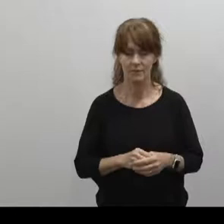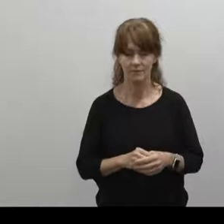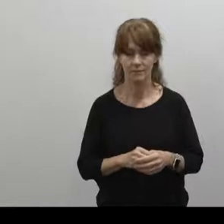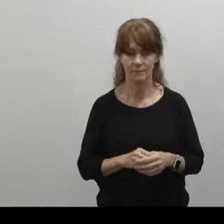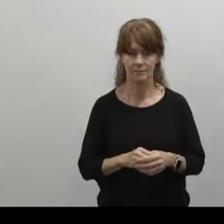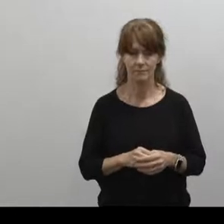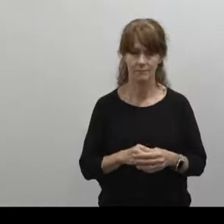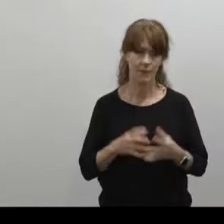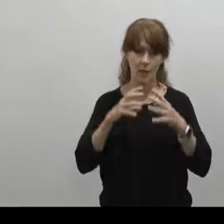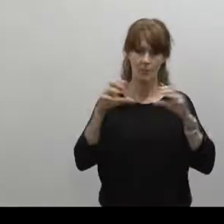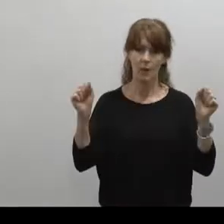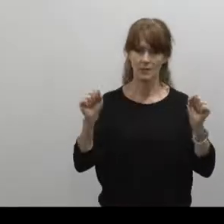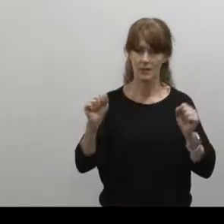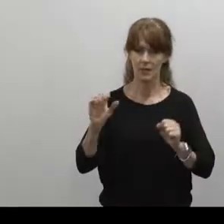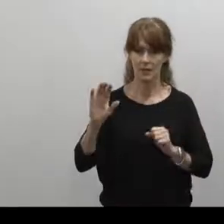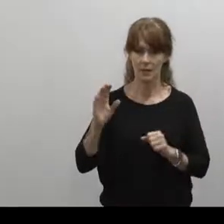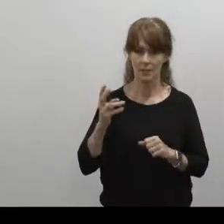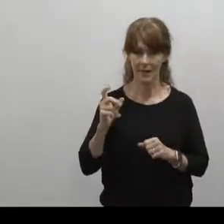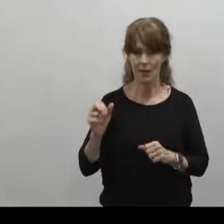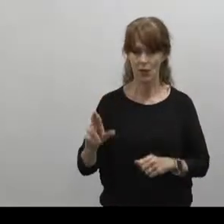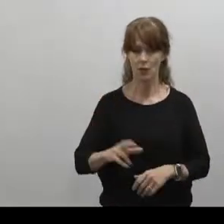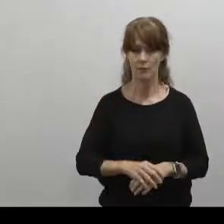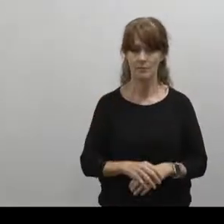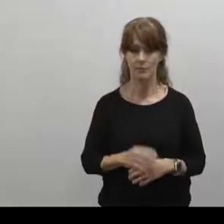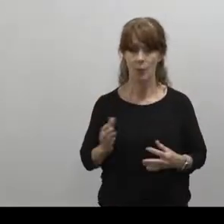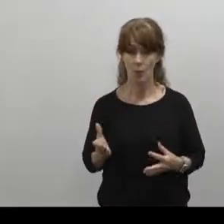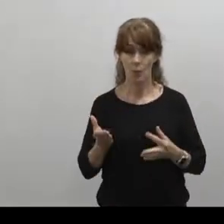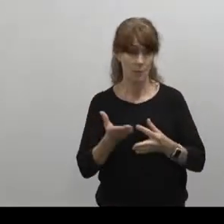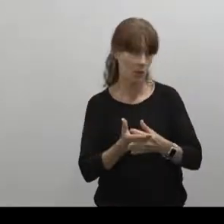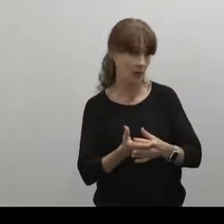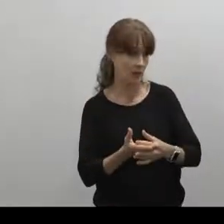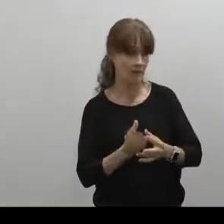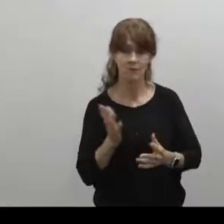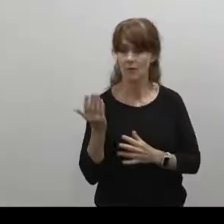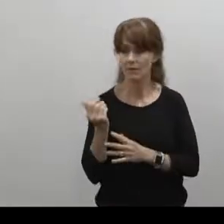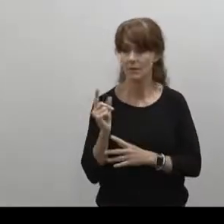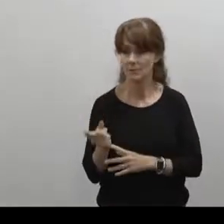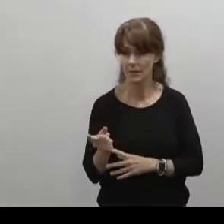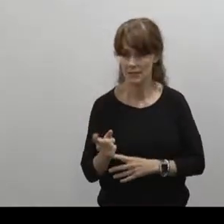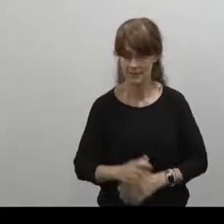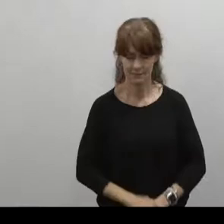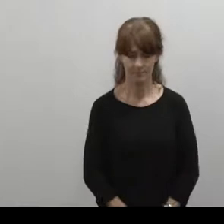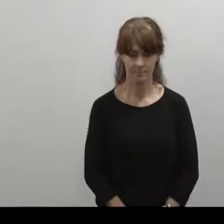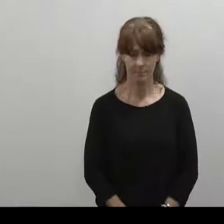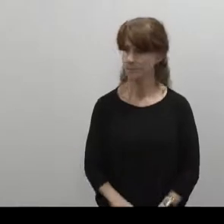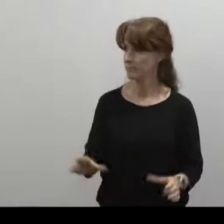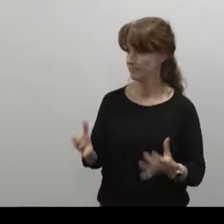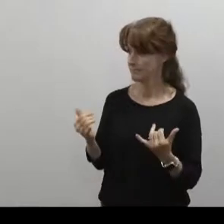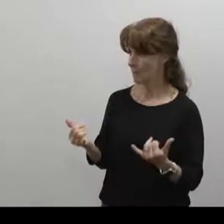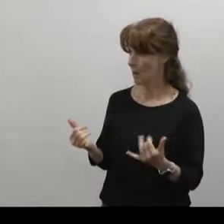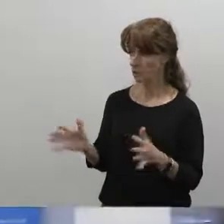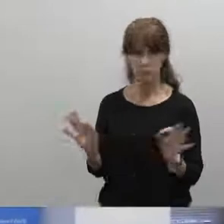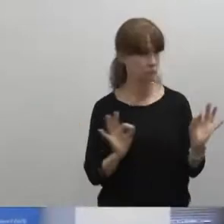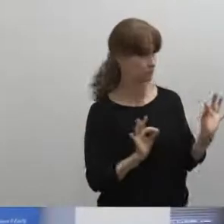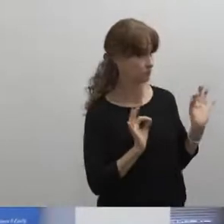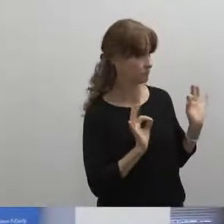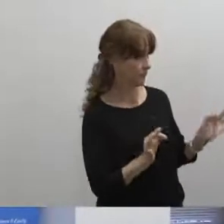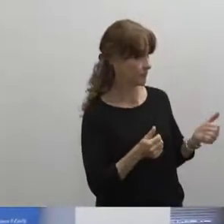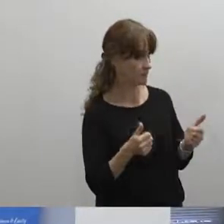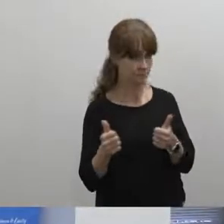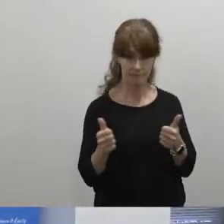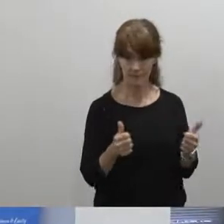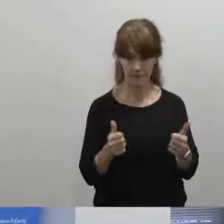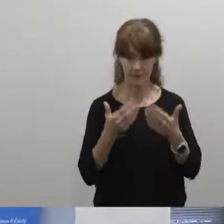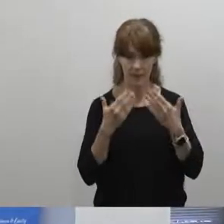bàn đã về chia kinh chậm hay miền là cái nạn từ lồng từ lề chun dương loài nó bên này